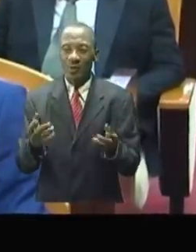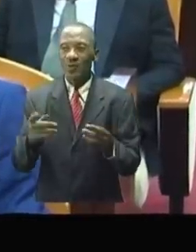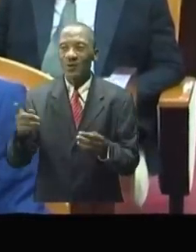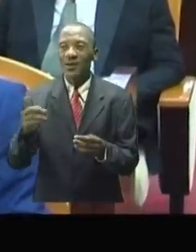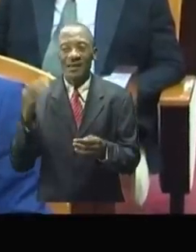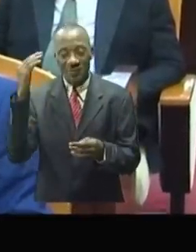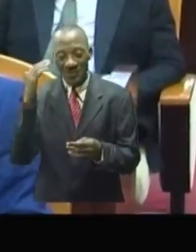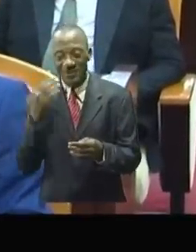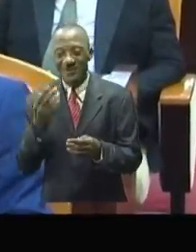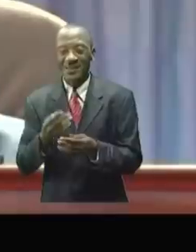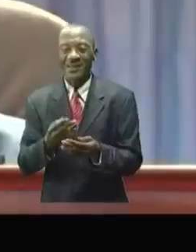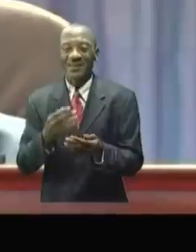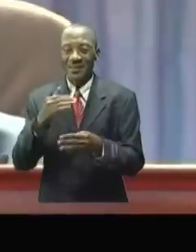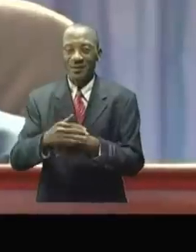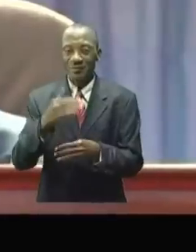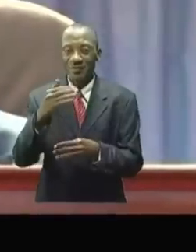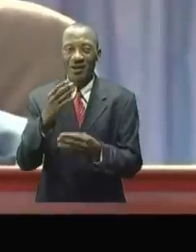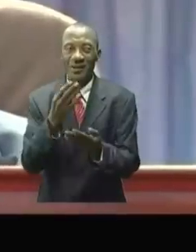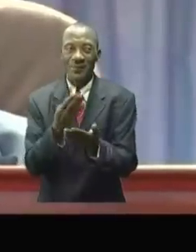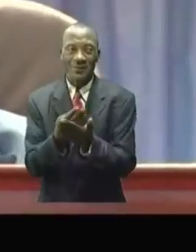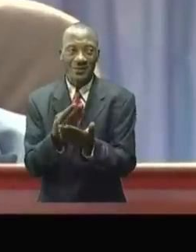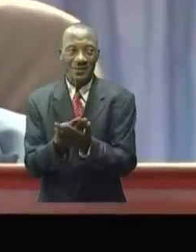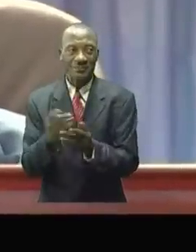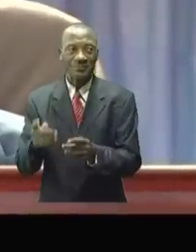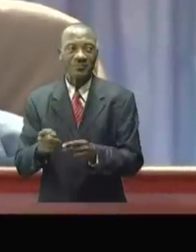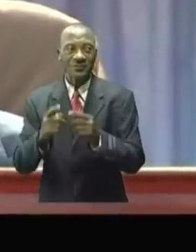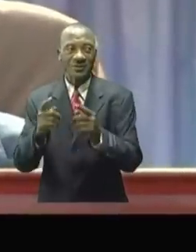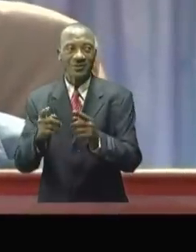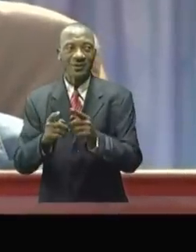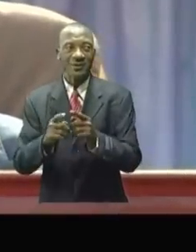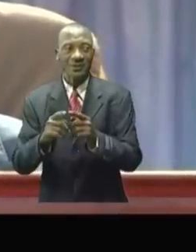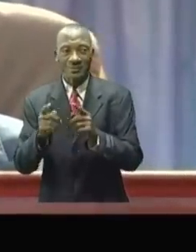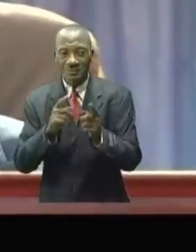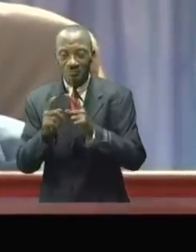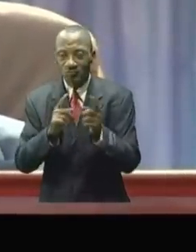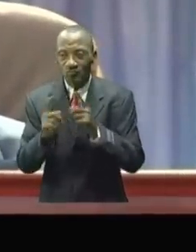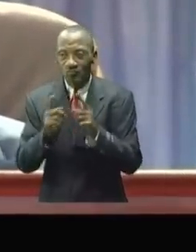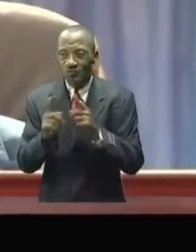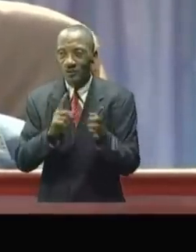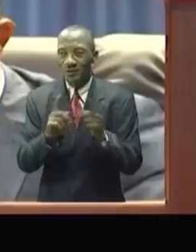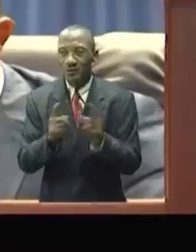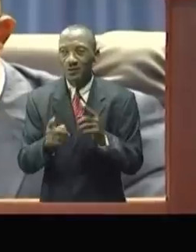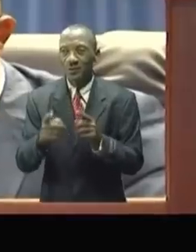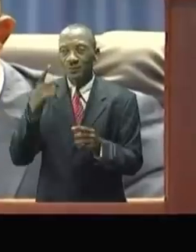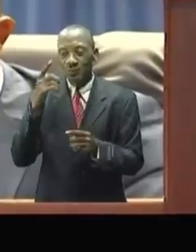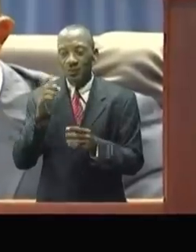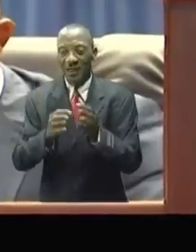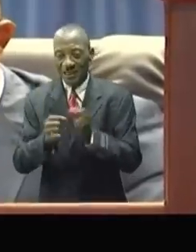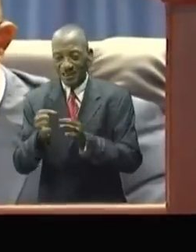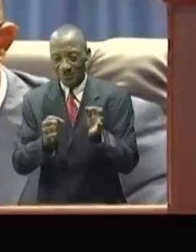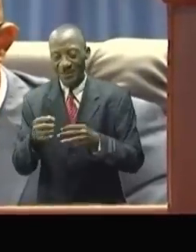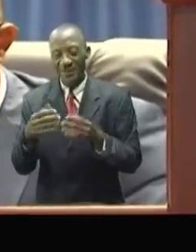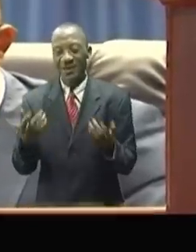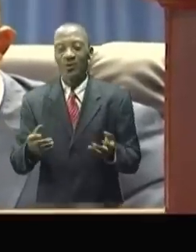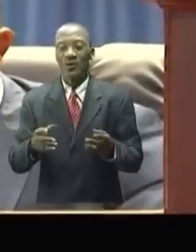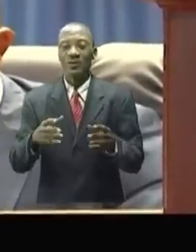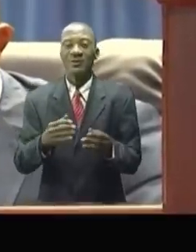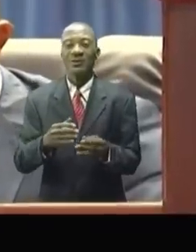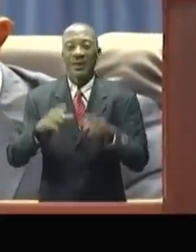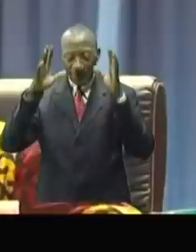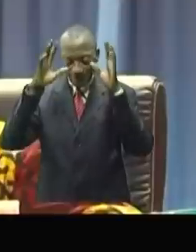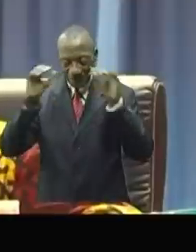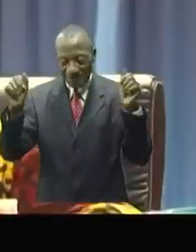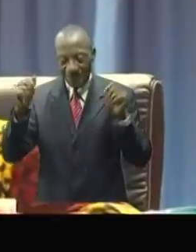de la loi d'habilitation, elle a été adoptée selon le règlement intérieur de l'Assemblée nationale à son article 165 qui stipule